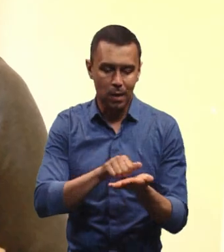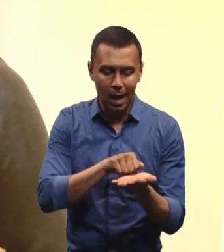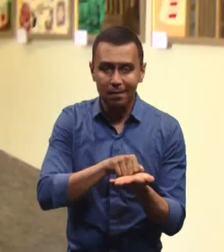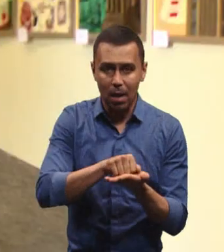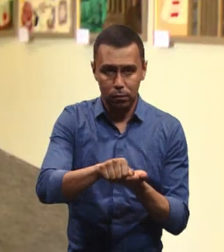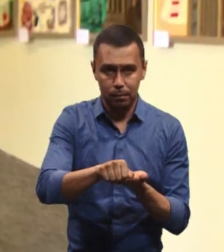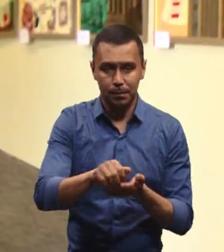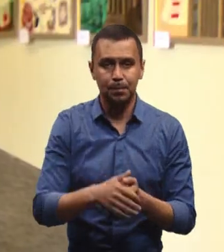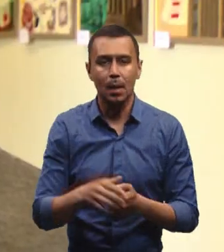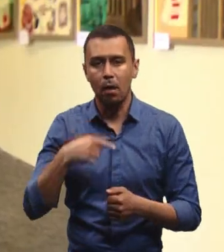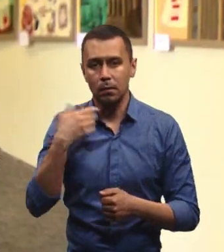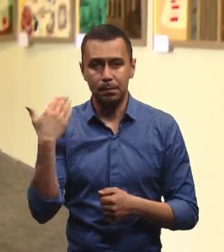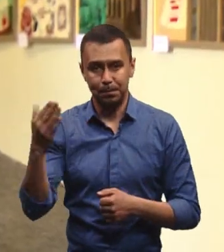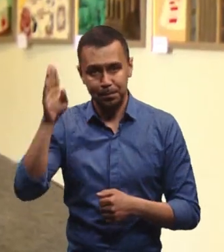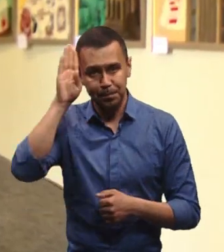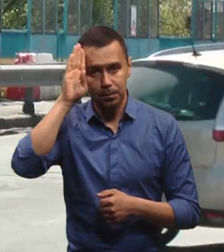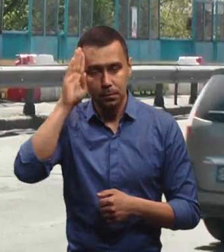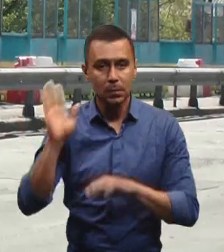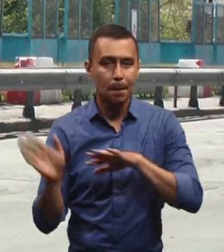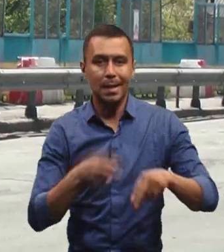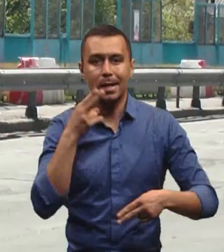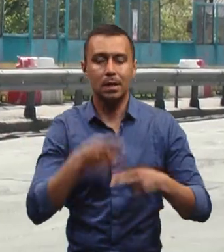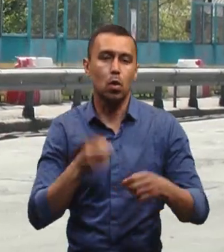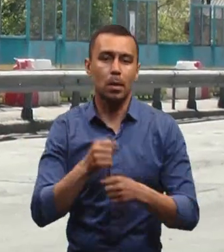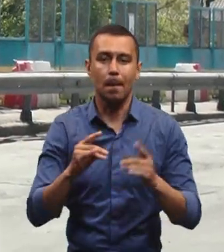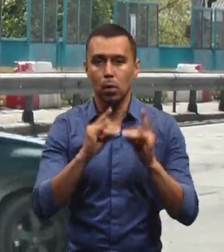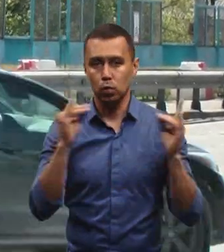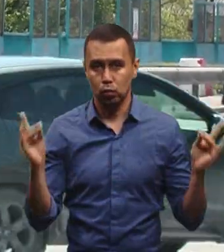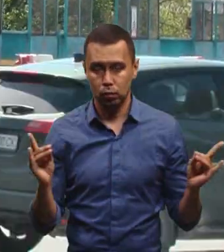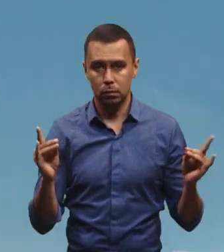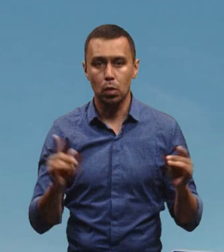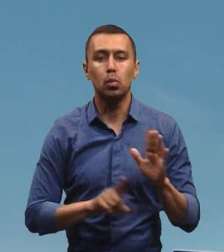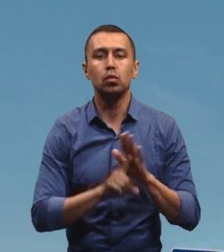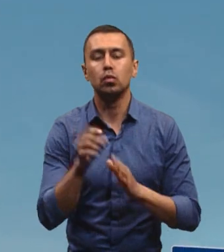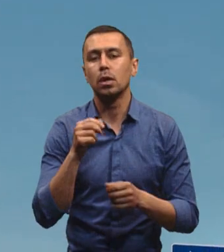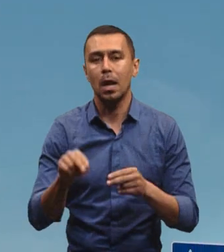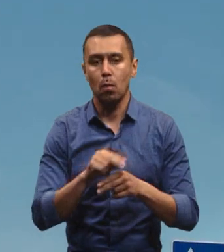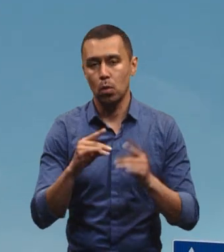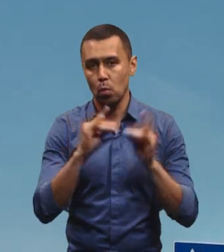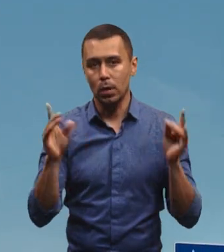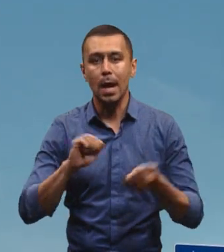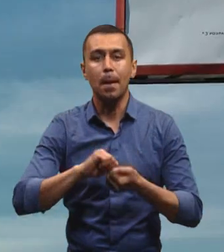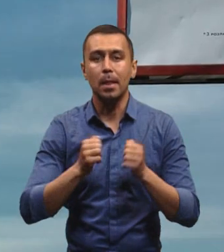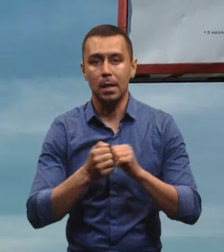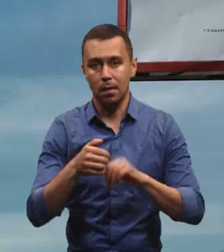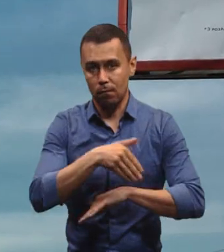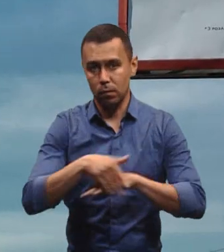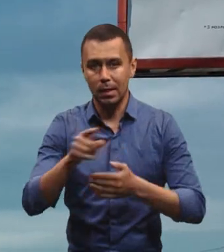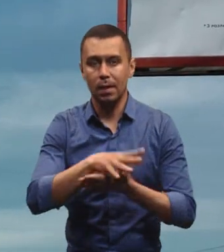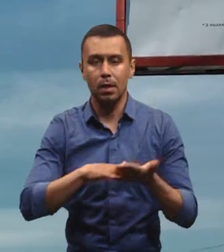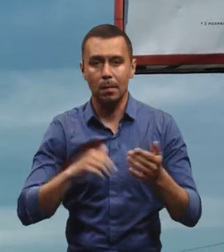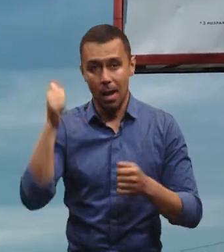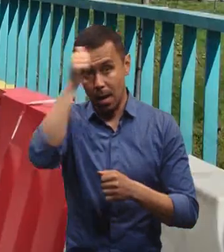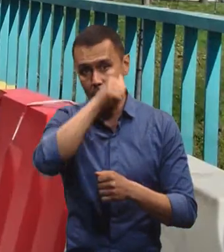асфальтобетонного покриття. За словами Василя Новачка, після закінчення робіт на мосту на Грушевського розпочнуть ремонт мосту на Кам'янецький. Він триватиме